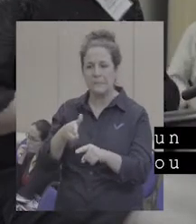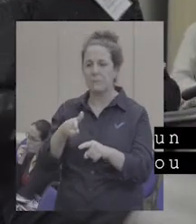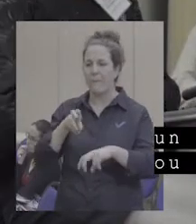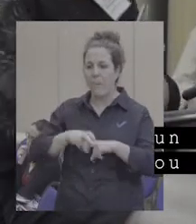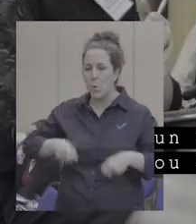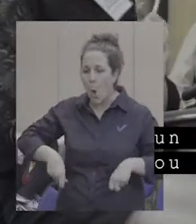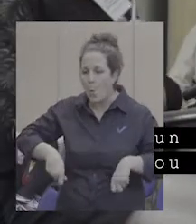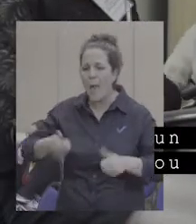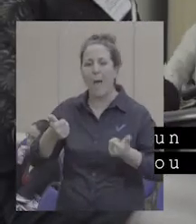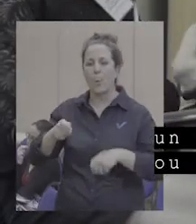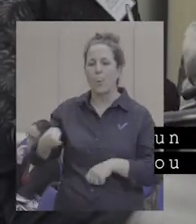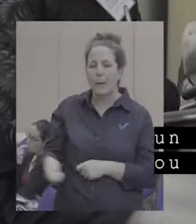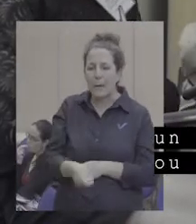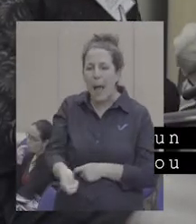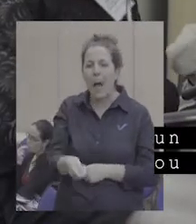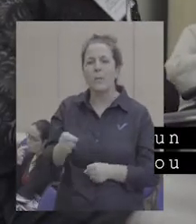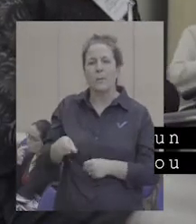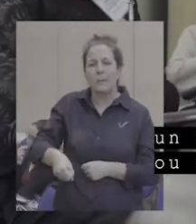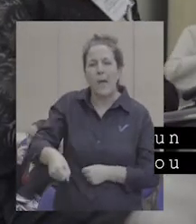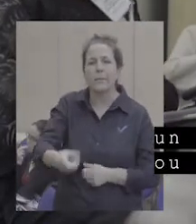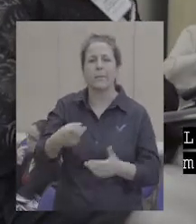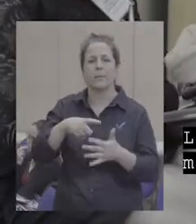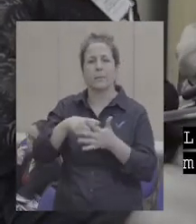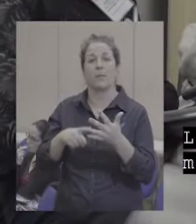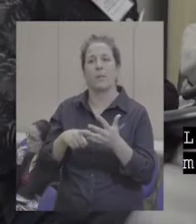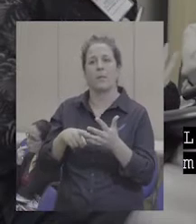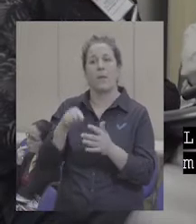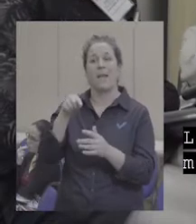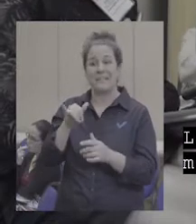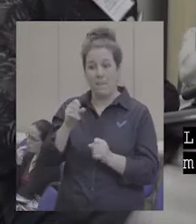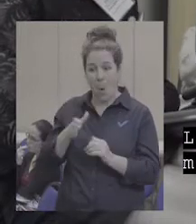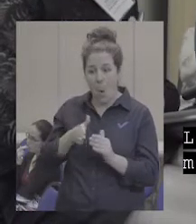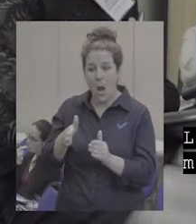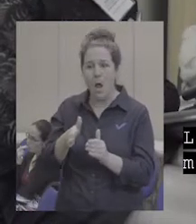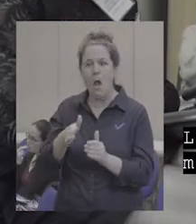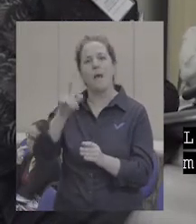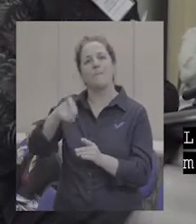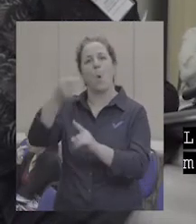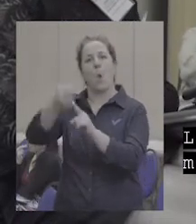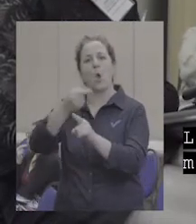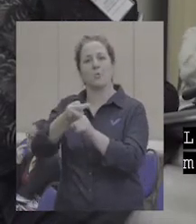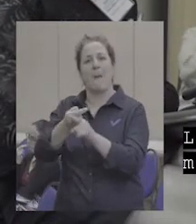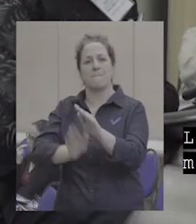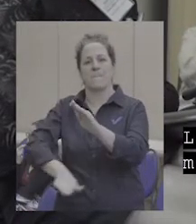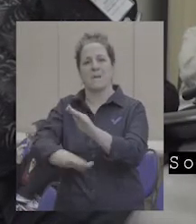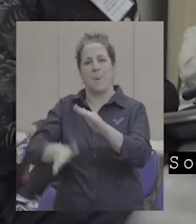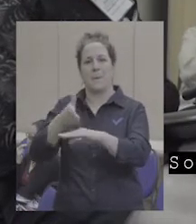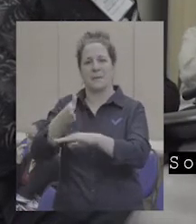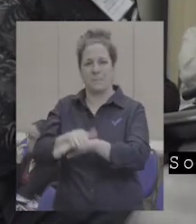un fauteuil roulant ou une canne ou autrement, le logement doit avoir un minimum